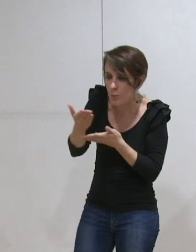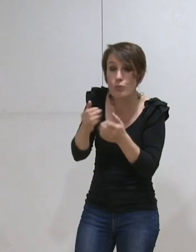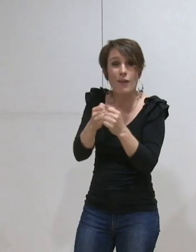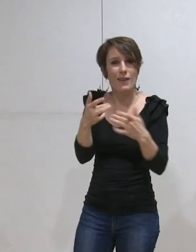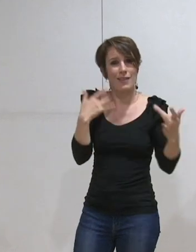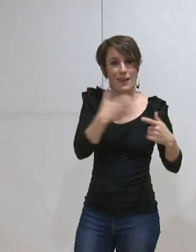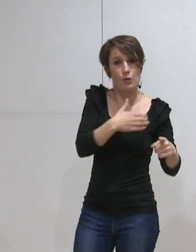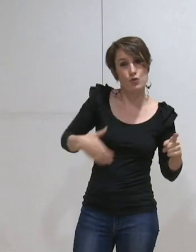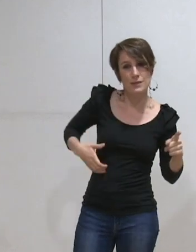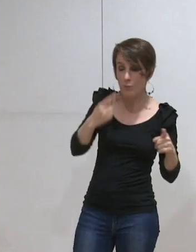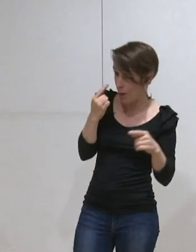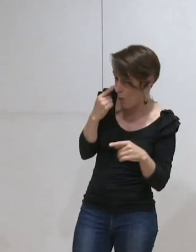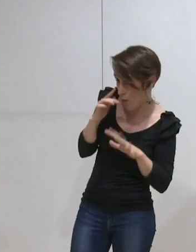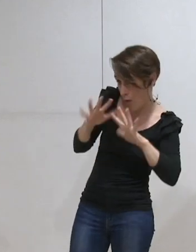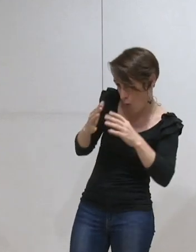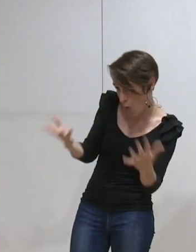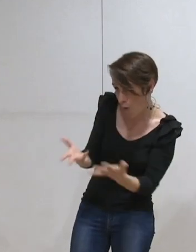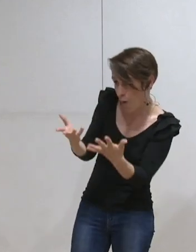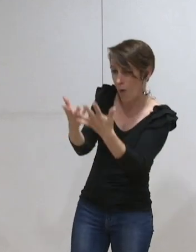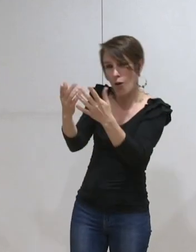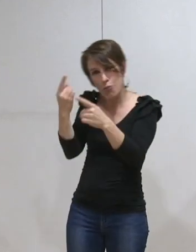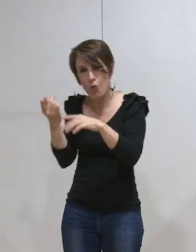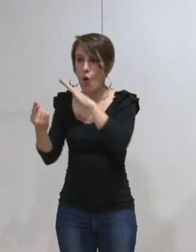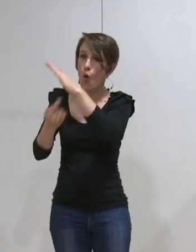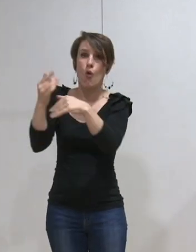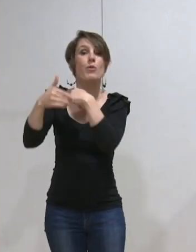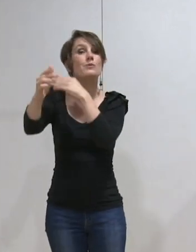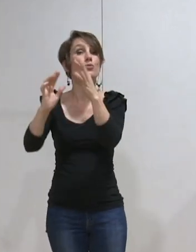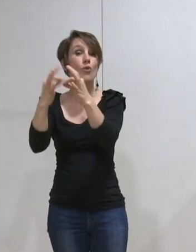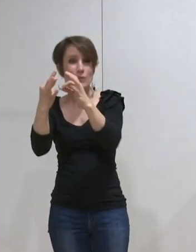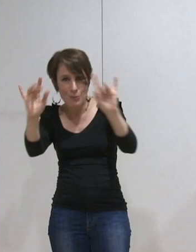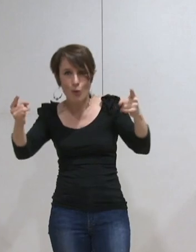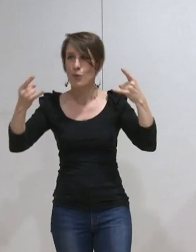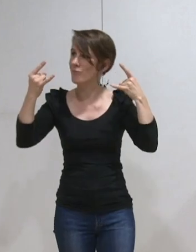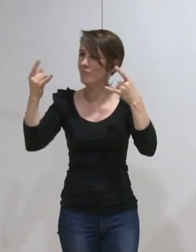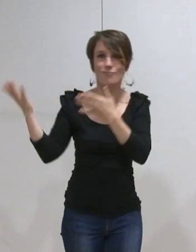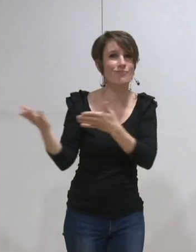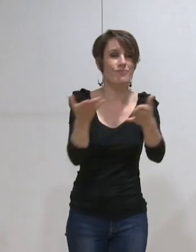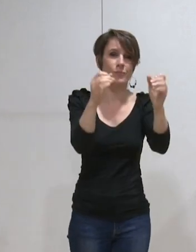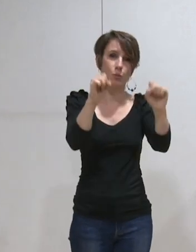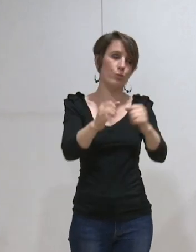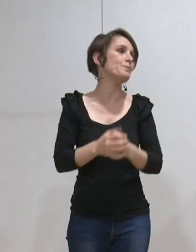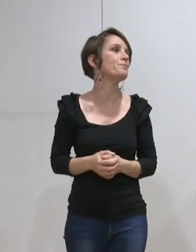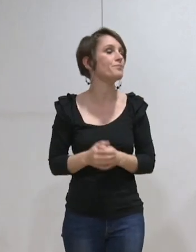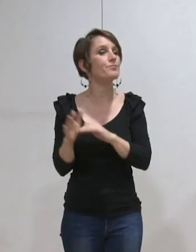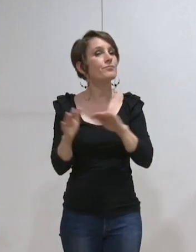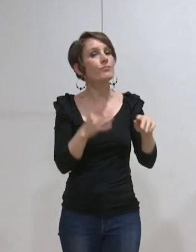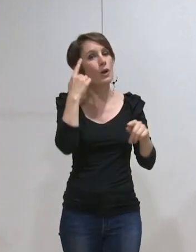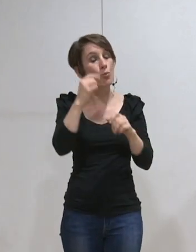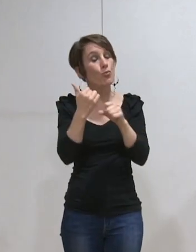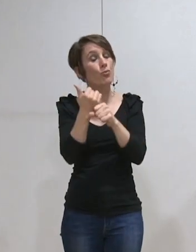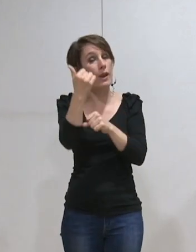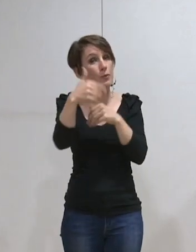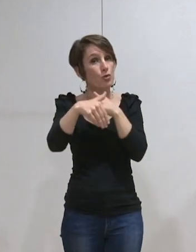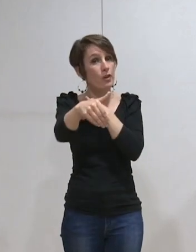pourrait être apporté et lui redonner une visibilité dès la rentrée prochaine pour la saison prochaine un travail de même type et